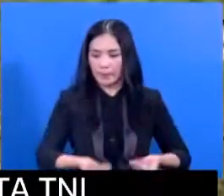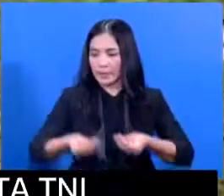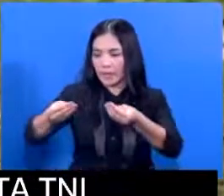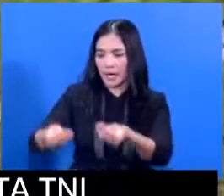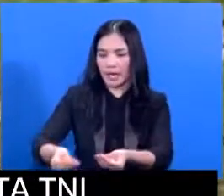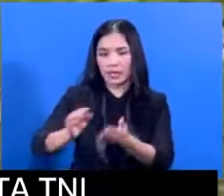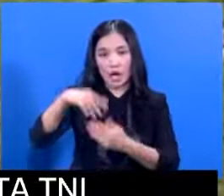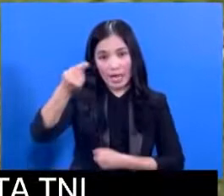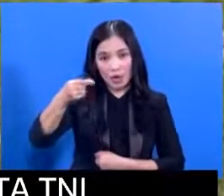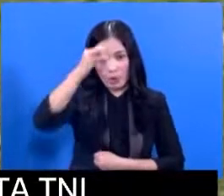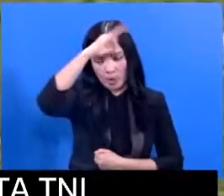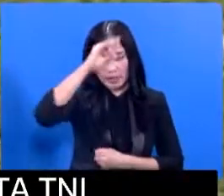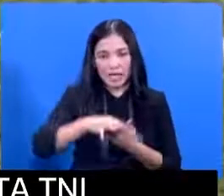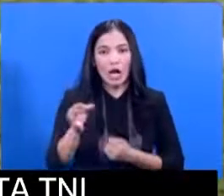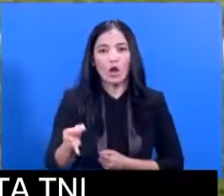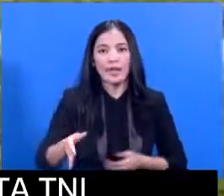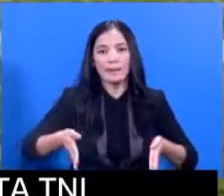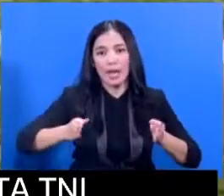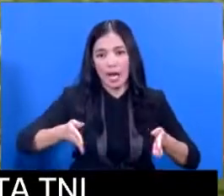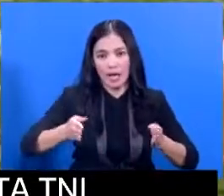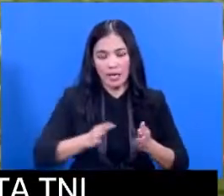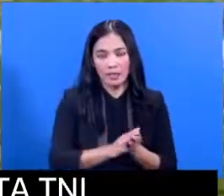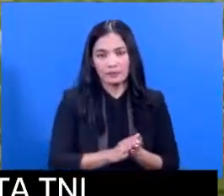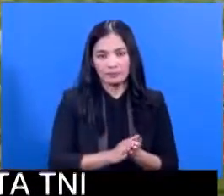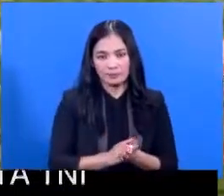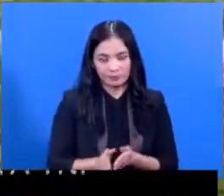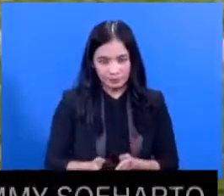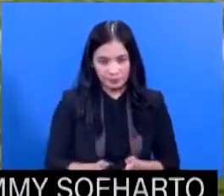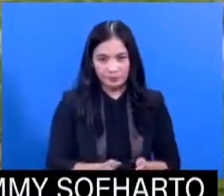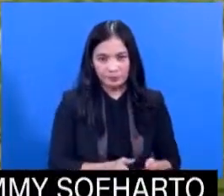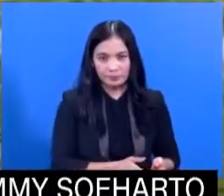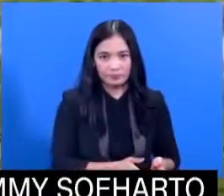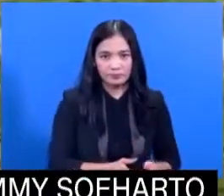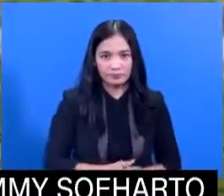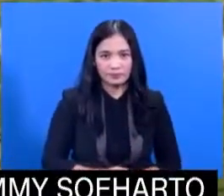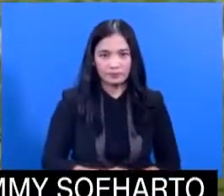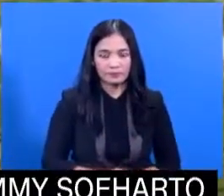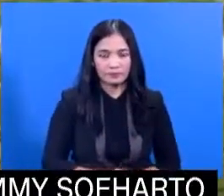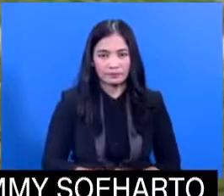ke Polsek Medan Sunggal. Rizky Erlangga, Medan, Sumatera Utara.